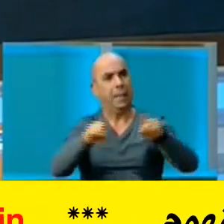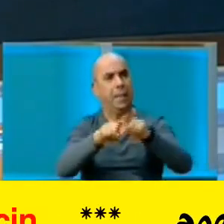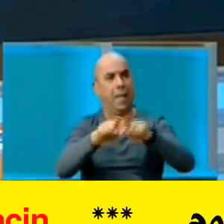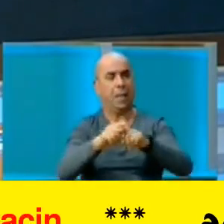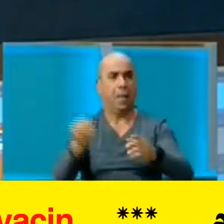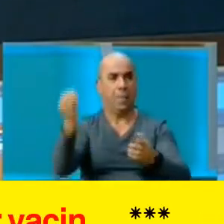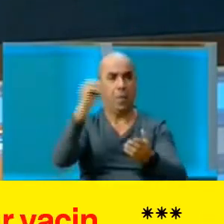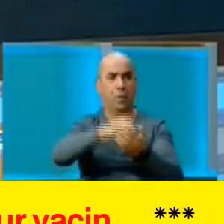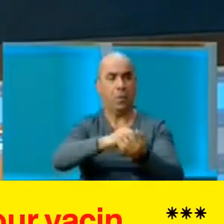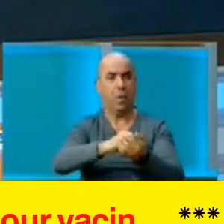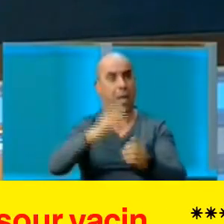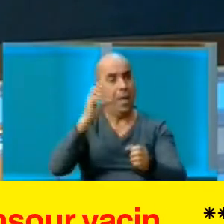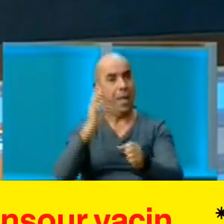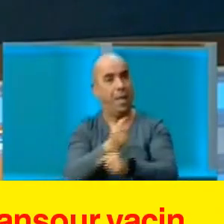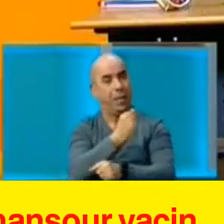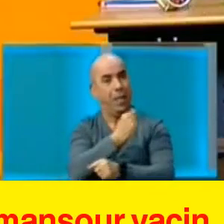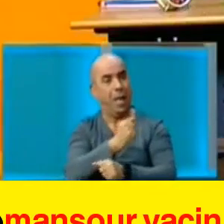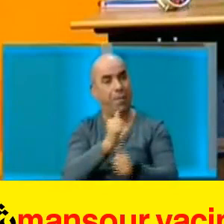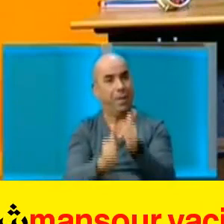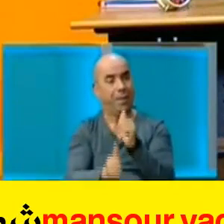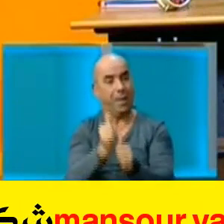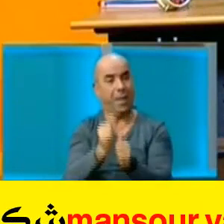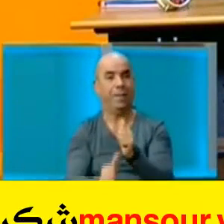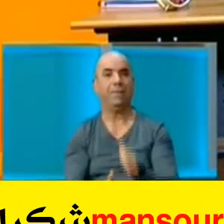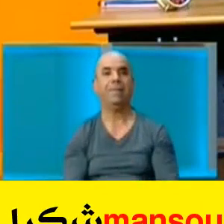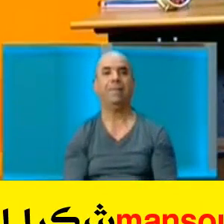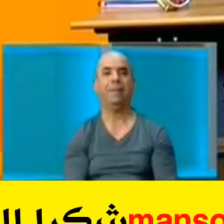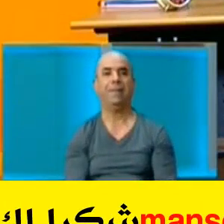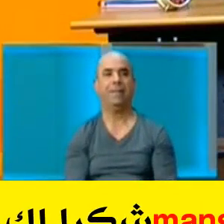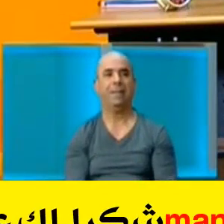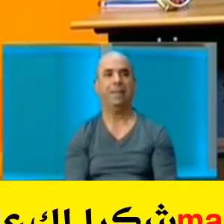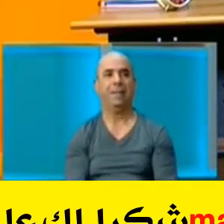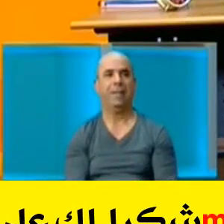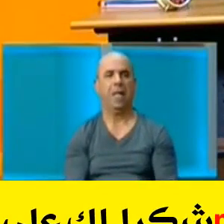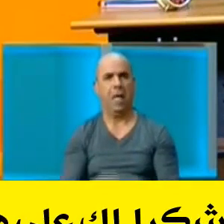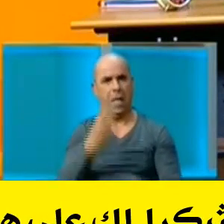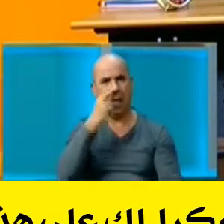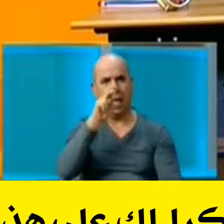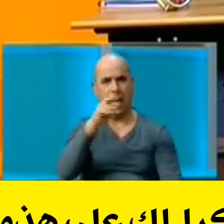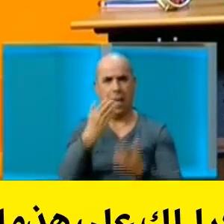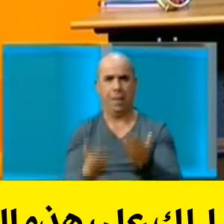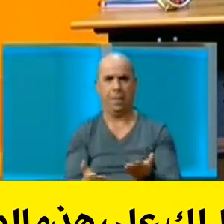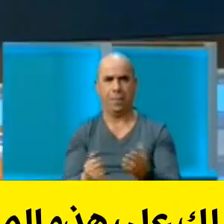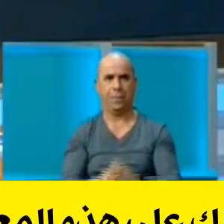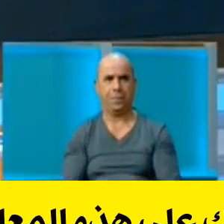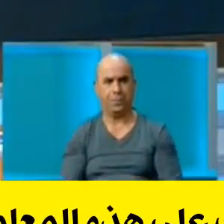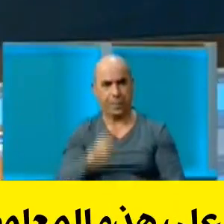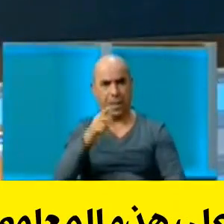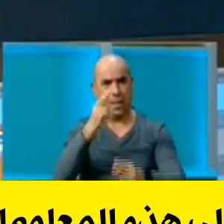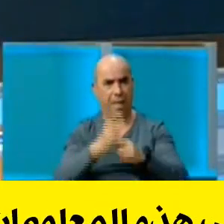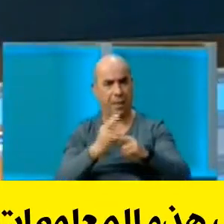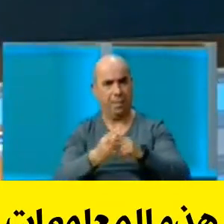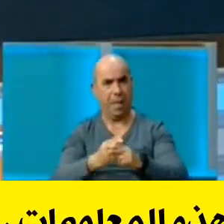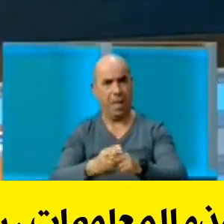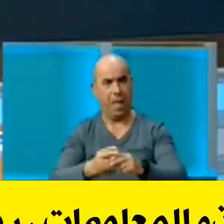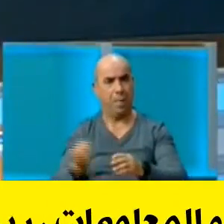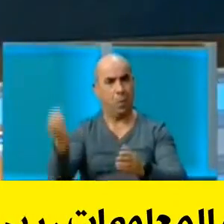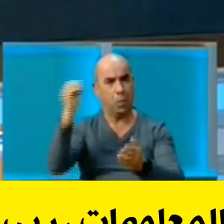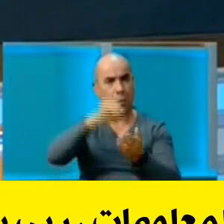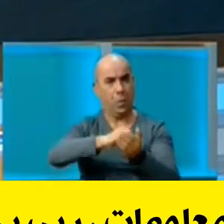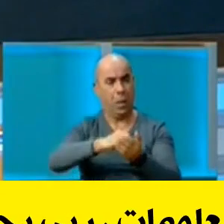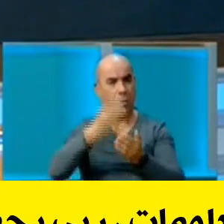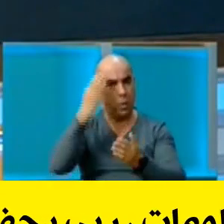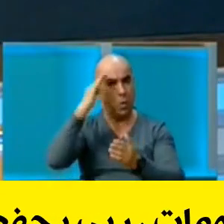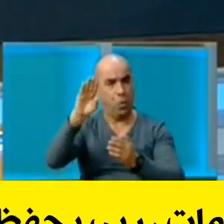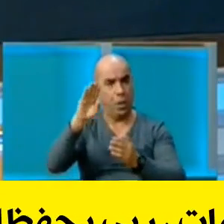في المسابقة. جيد، لنرى الآن هذه الأسماء الموصولة التي